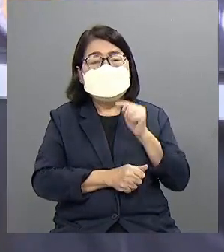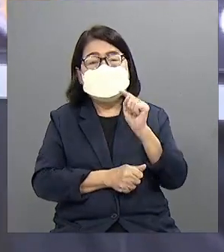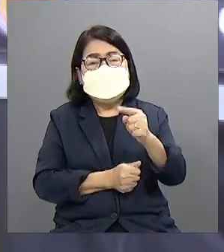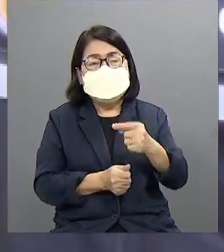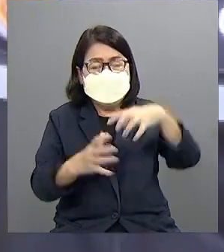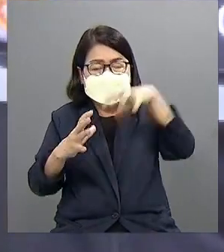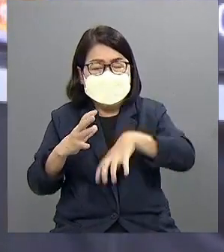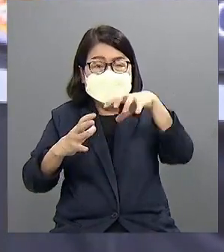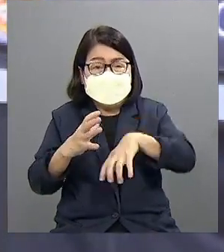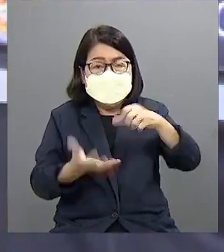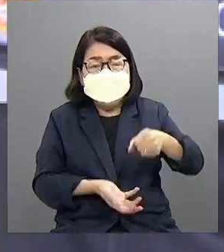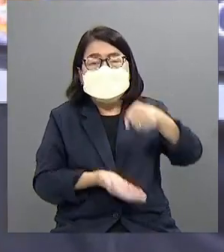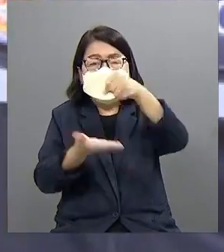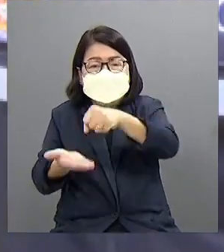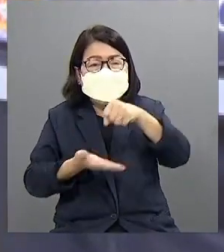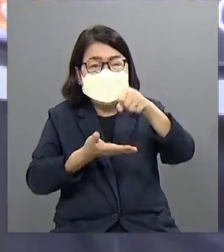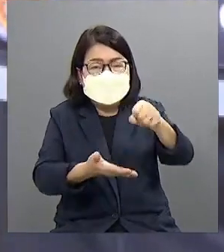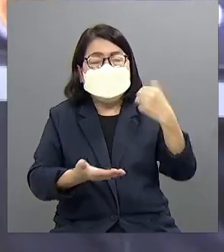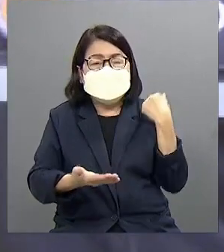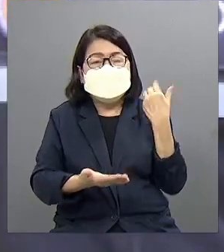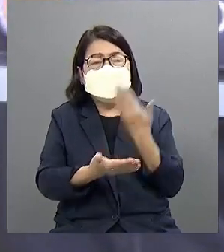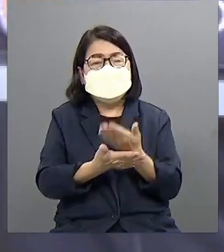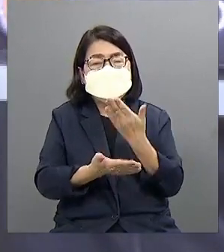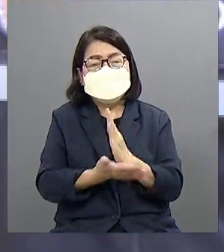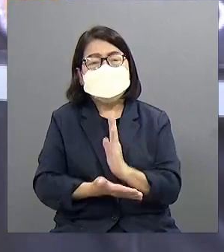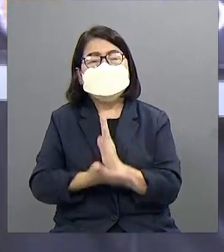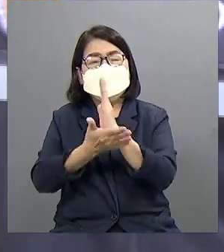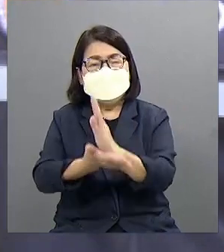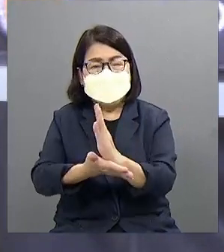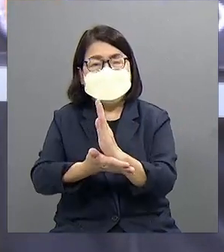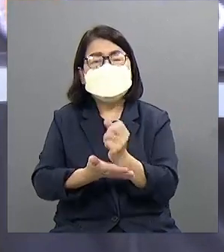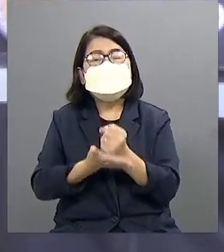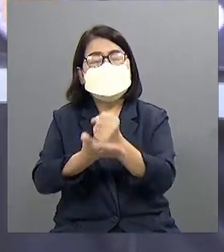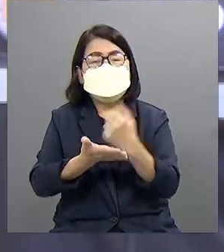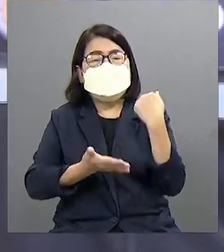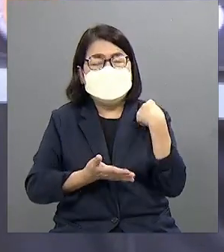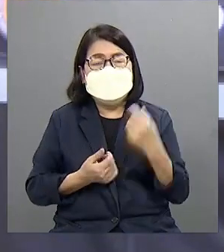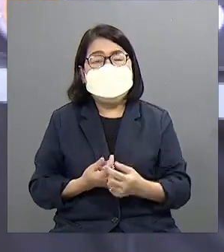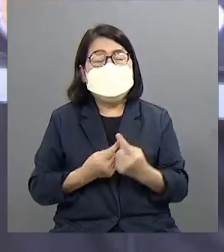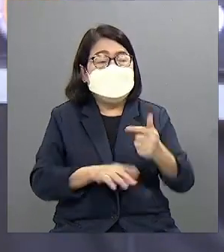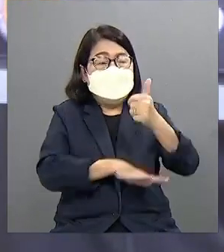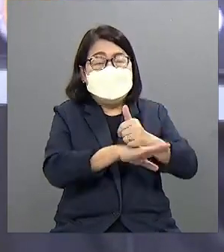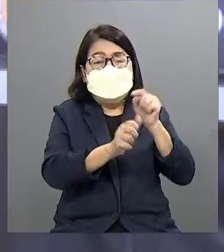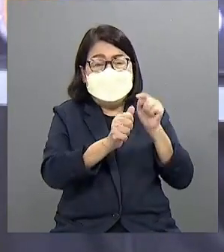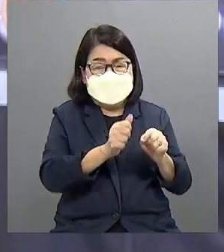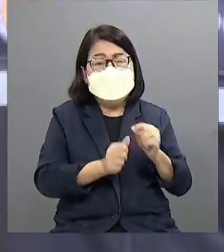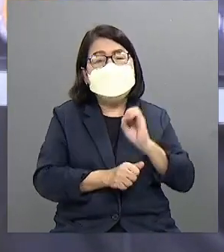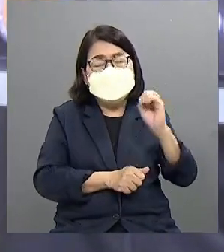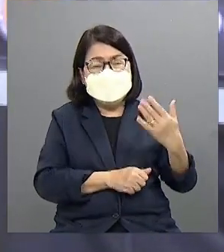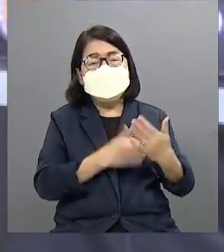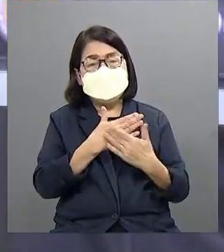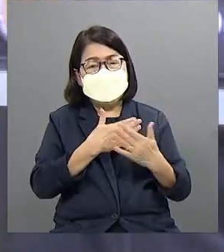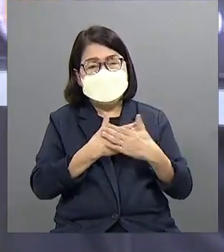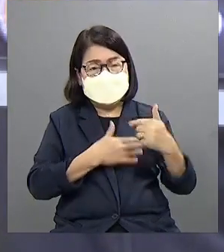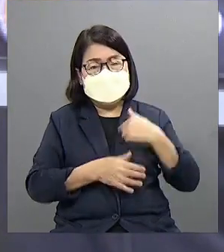วจเยี่ยมผมก็ได้มอบเงินช่วยเหลือไปในเบื้องต้นนะครับหลังจากนั้นก็ท่านนายอำเภอบอกว่าเดี๋ยวให้แวะมาดูแลเรื่อยๆเป็นประจำทุกเดือน